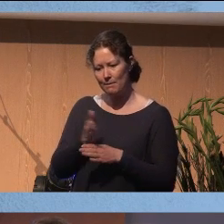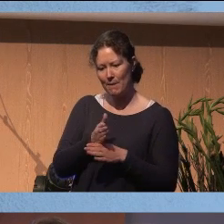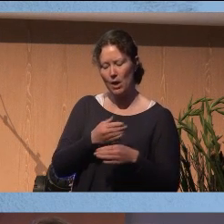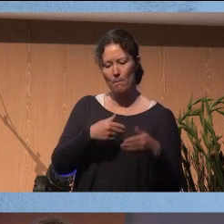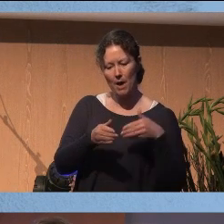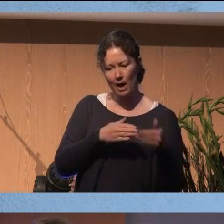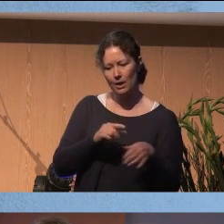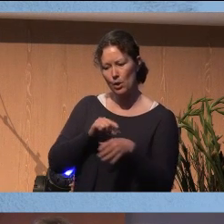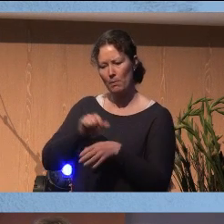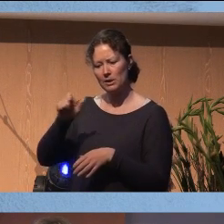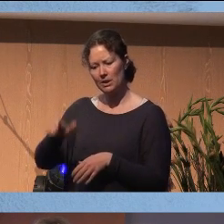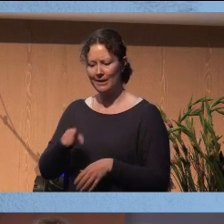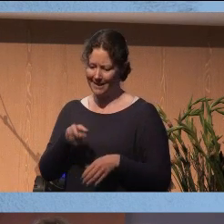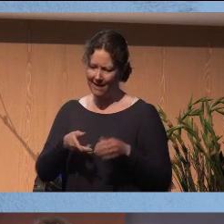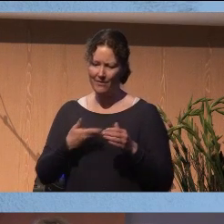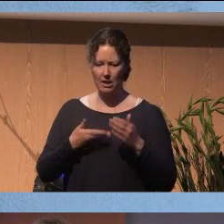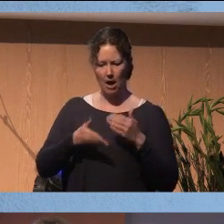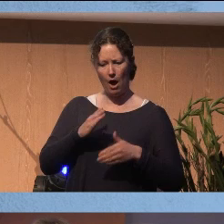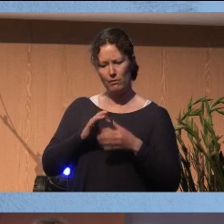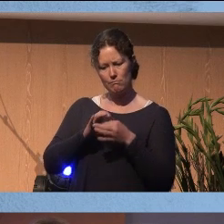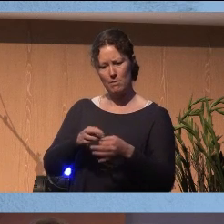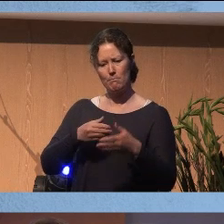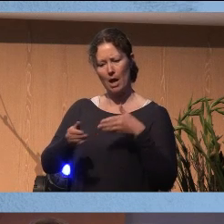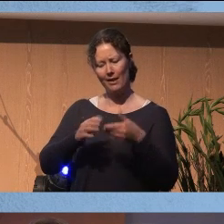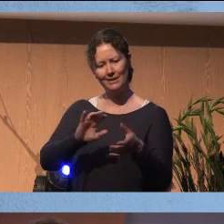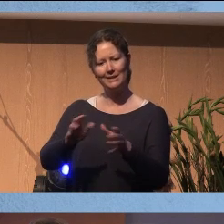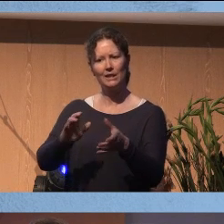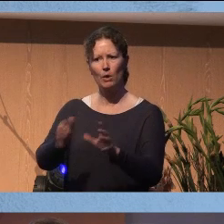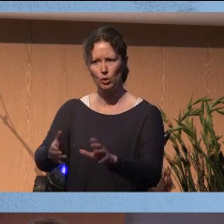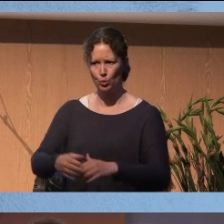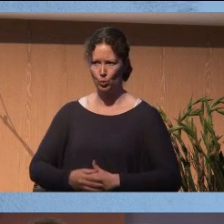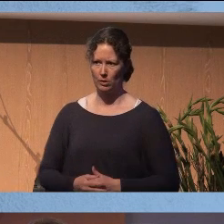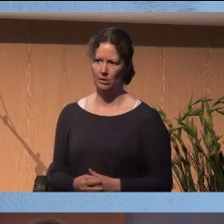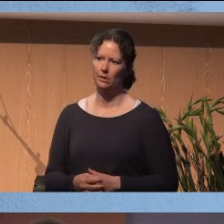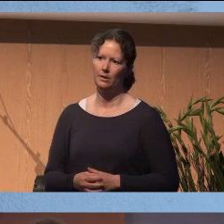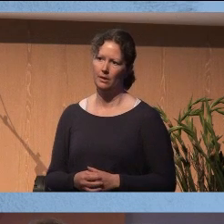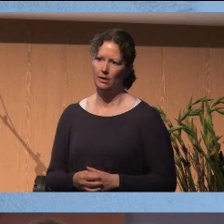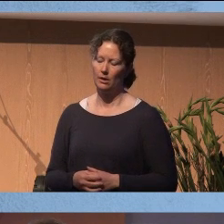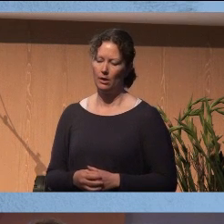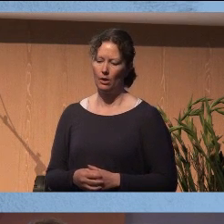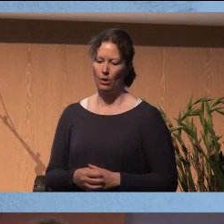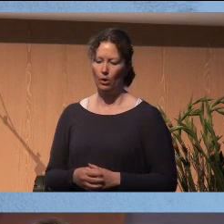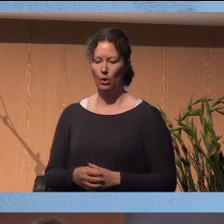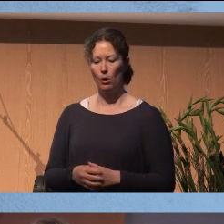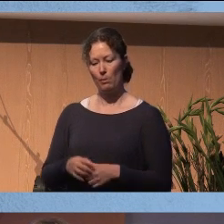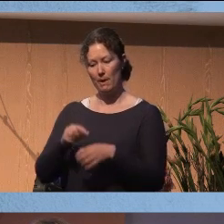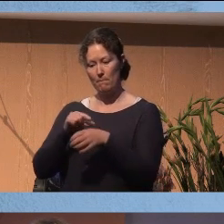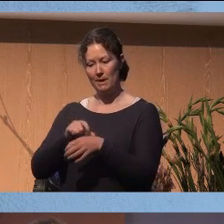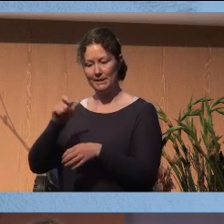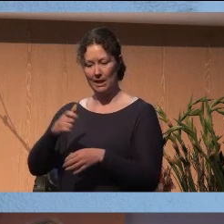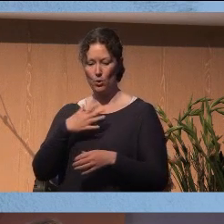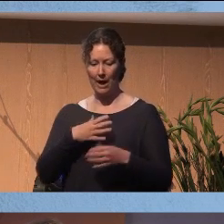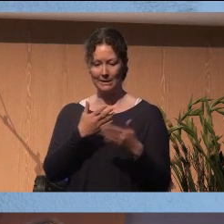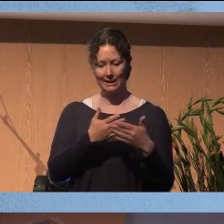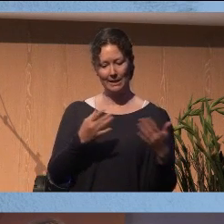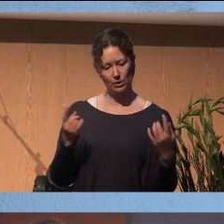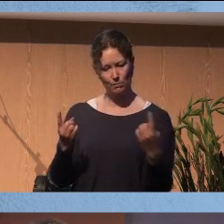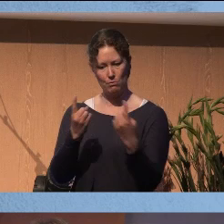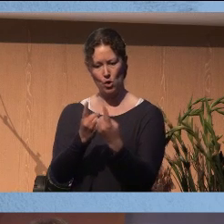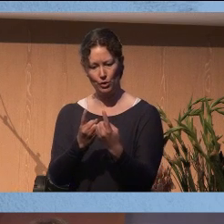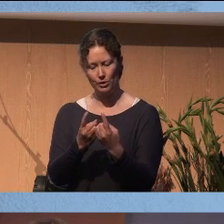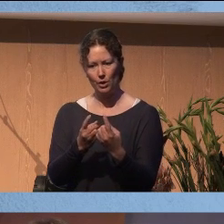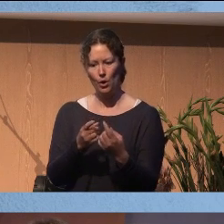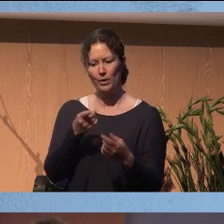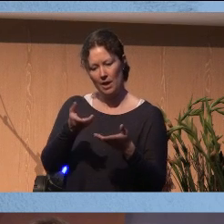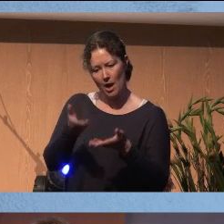behandler og pasient helt avgjørende for en behandlingssituasjon. Når møtet mellom pasient og helsetjenester